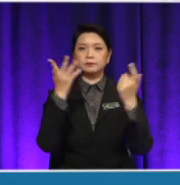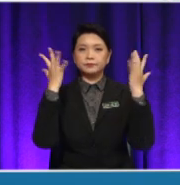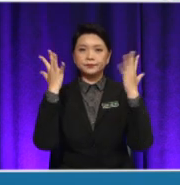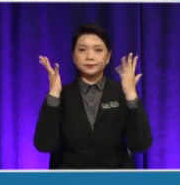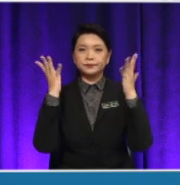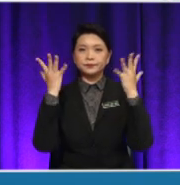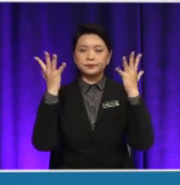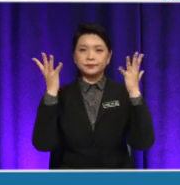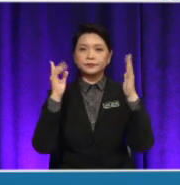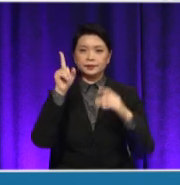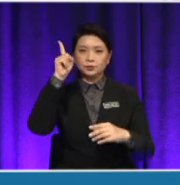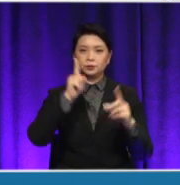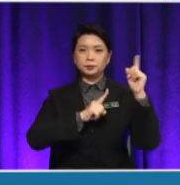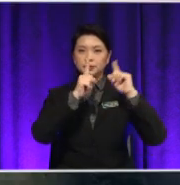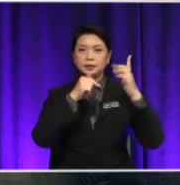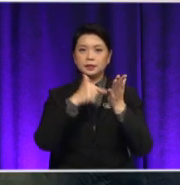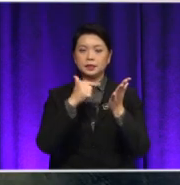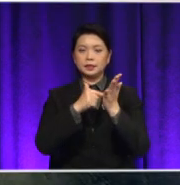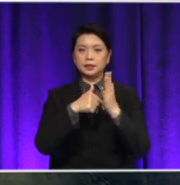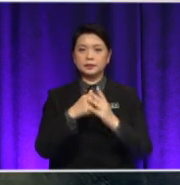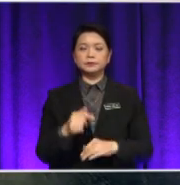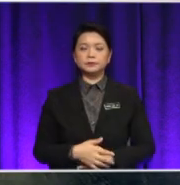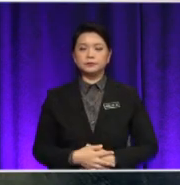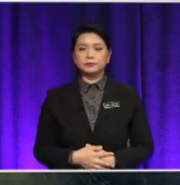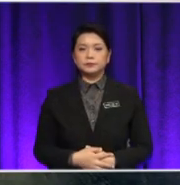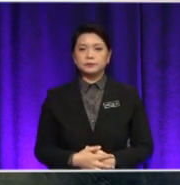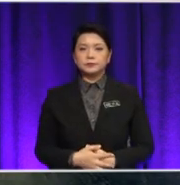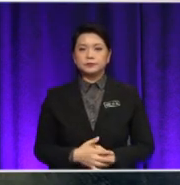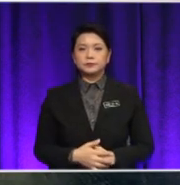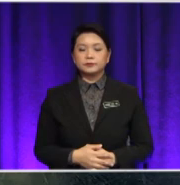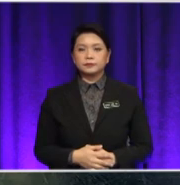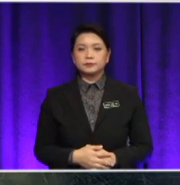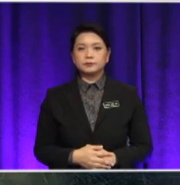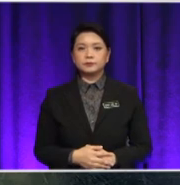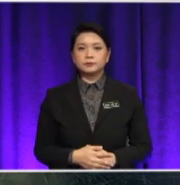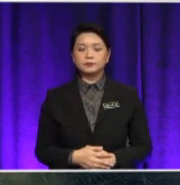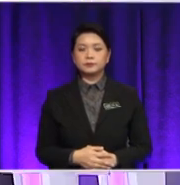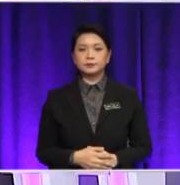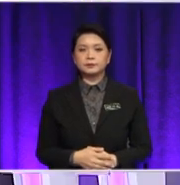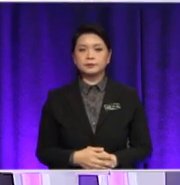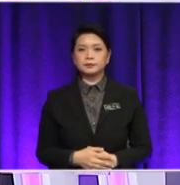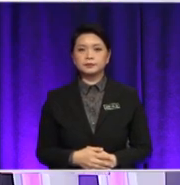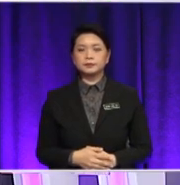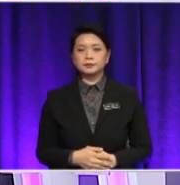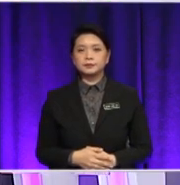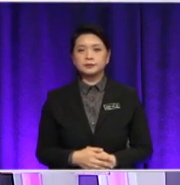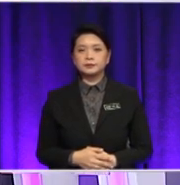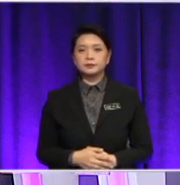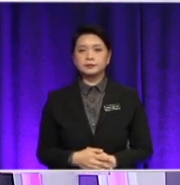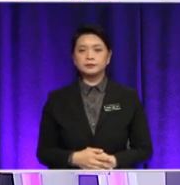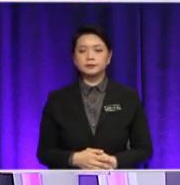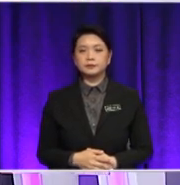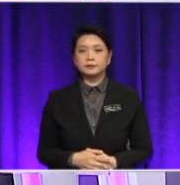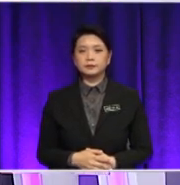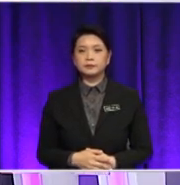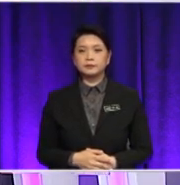Betul! Cikgu bagi satu bintang kepada Dania. Dania, cikgu. Wah, bintang biru kan, cikgu? Biru. Okey, saya akan